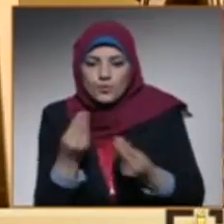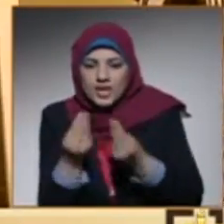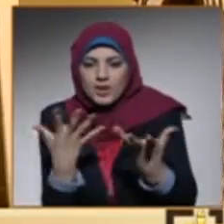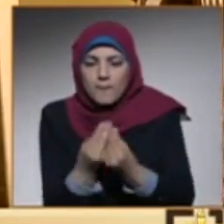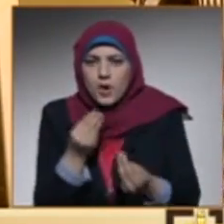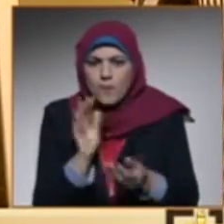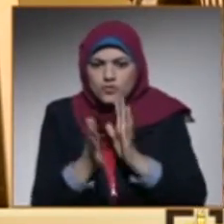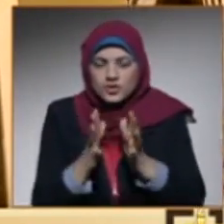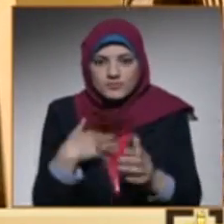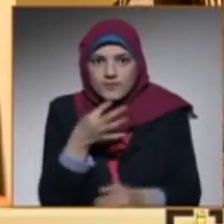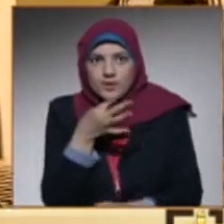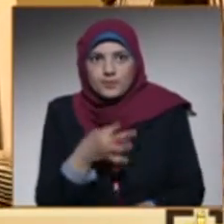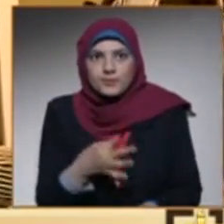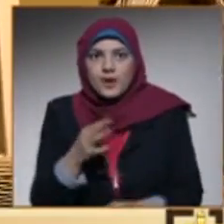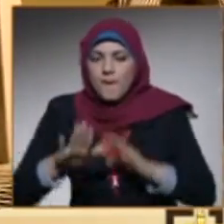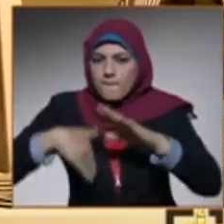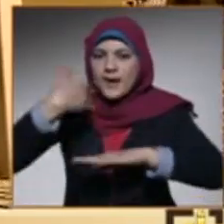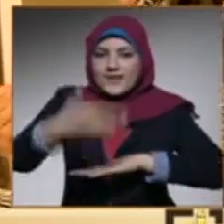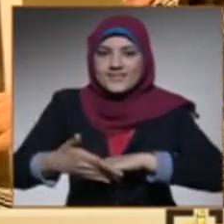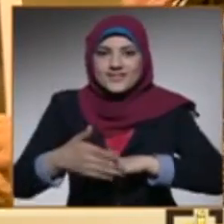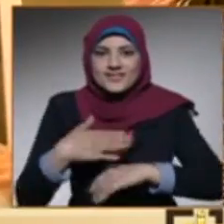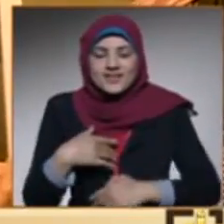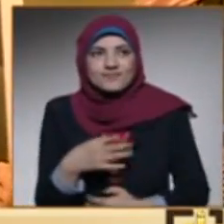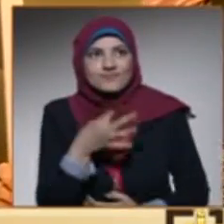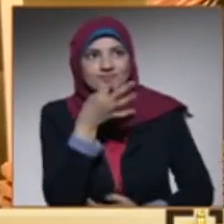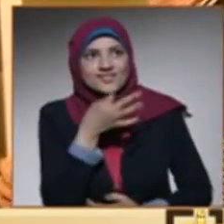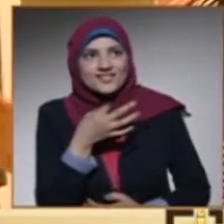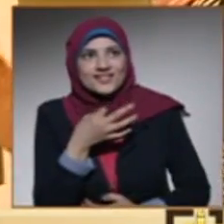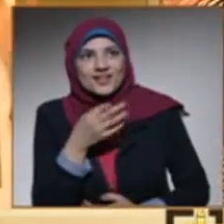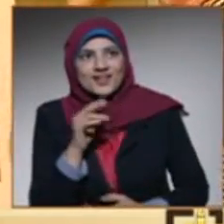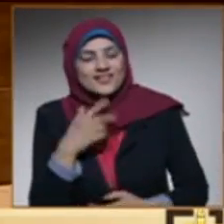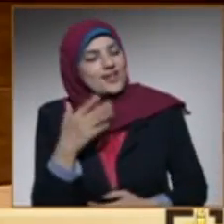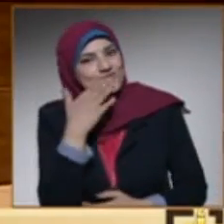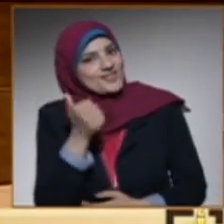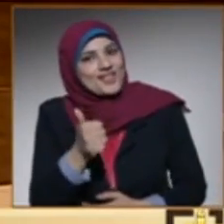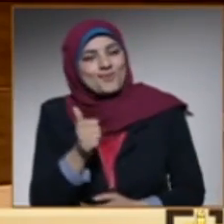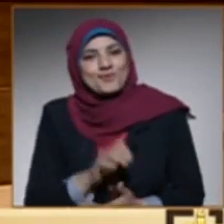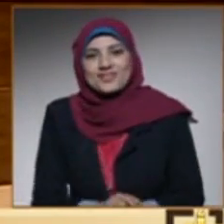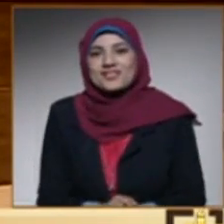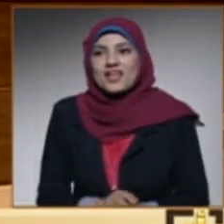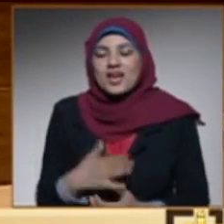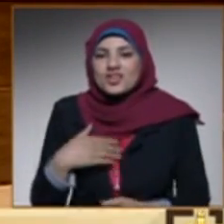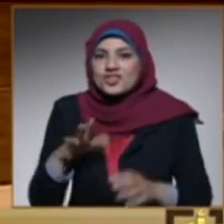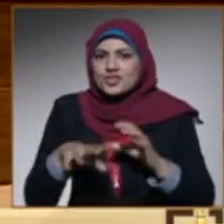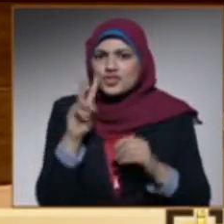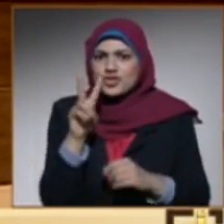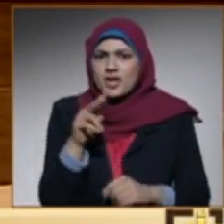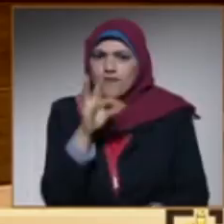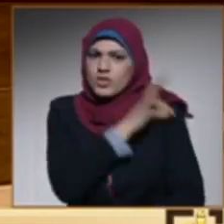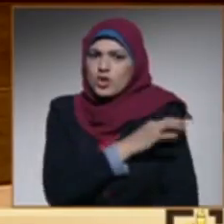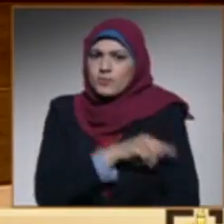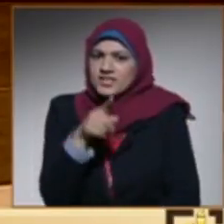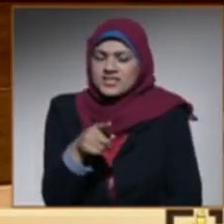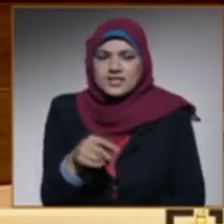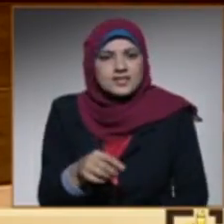لحظات تتحول بعد ذلك نظره الدهشه لاعجاب. شايف دي تجربه مفيده جدا، مفيده للمجتمع نفسه ومفيده